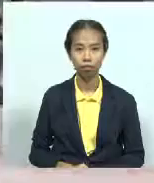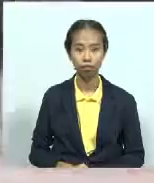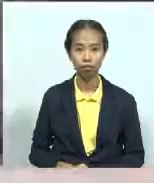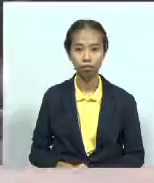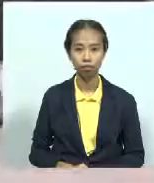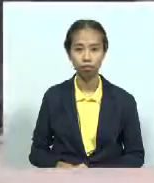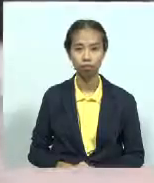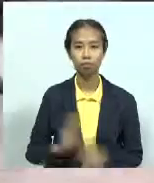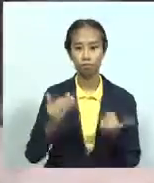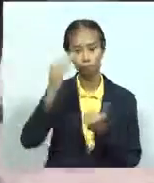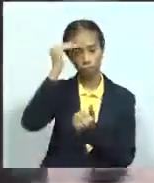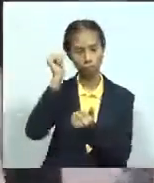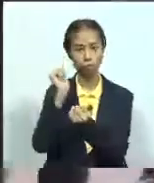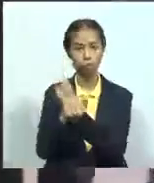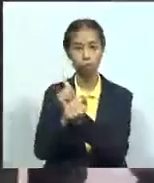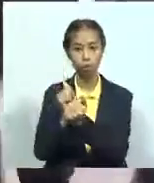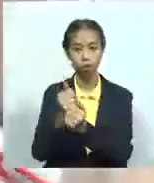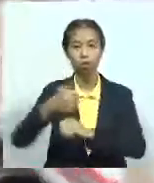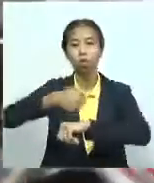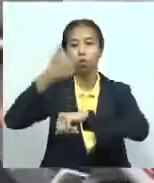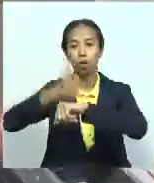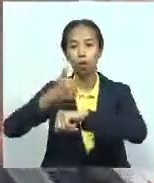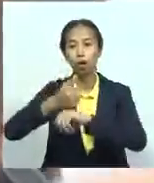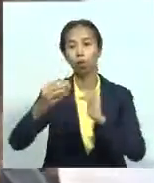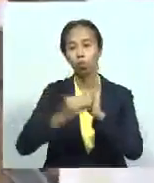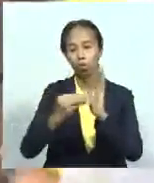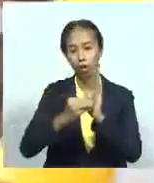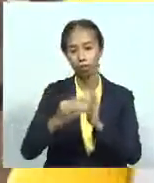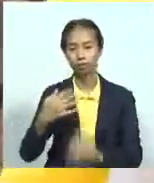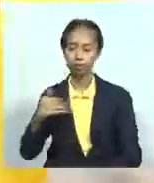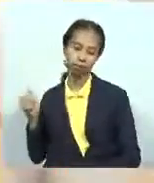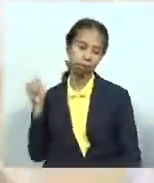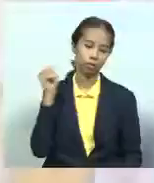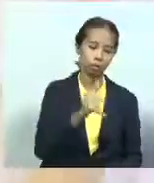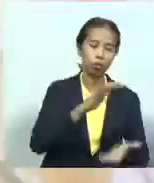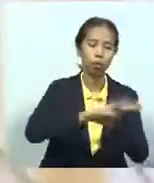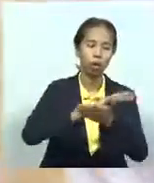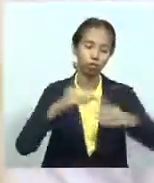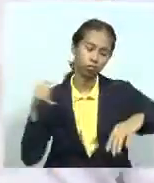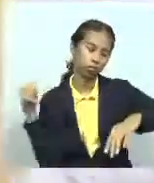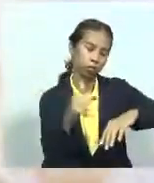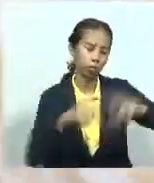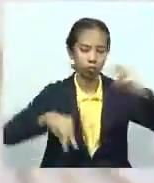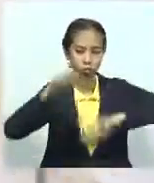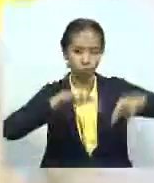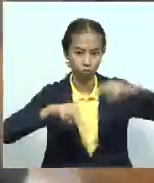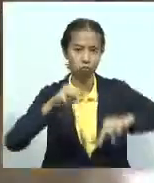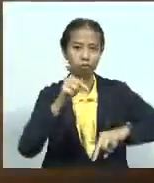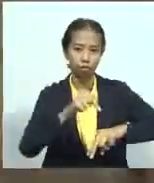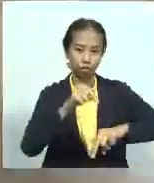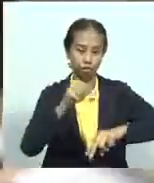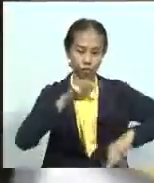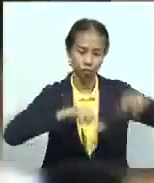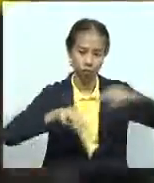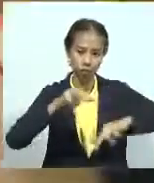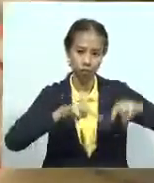ขณะที่พลตำรวจเอกอัศวินขวัญเมืองผู้ว่าราชการกรุงเทพมหานครนะคะก็รุดไปที่ตรวจสอบเลยครับไปดูไปที่เกิดเหตุนะคะไปตรว